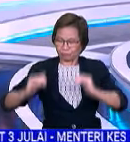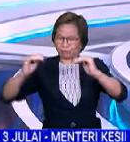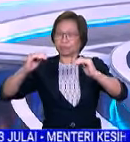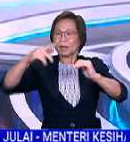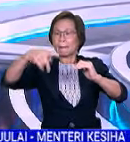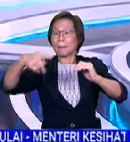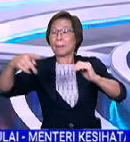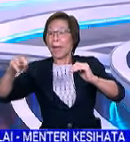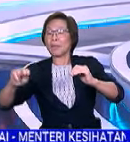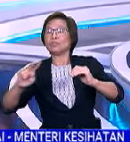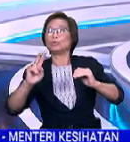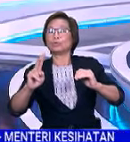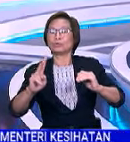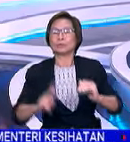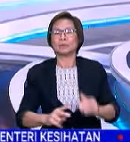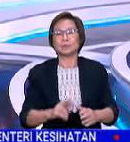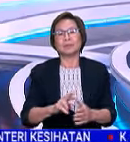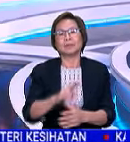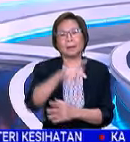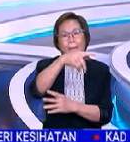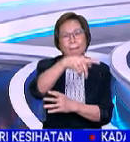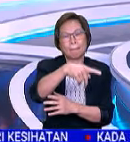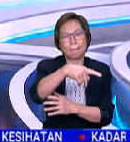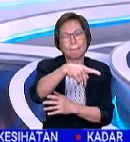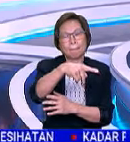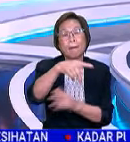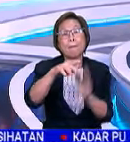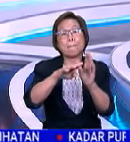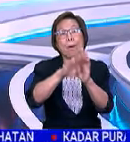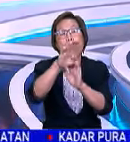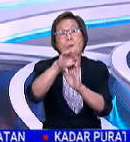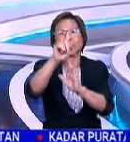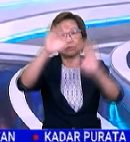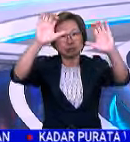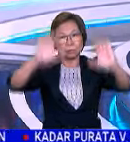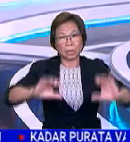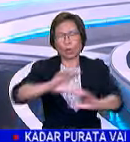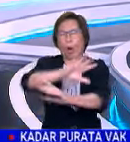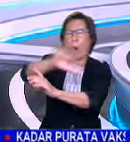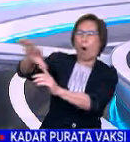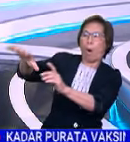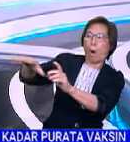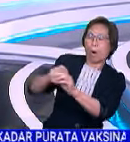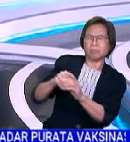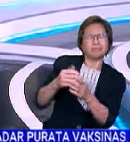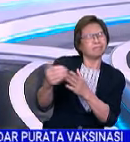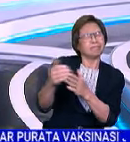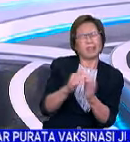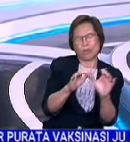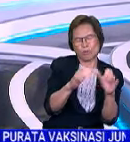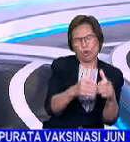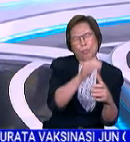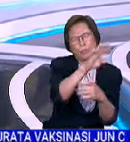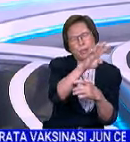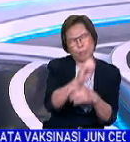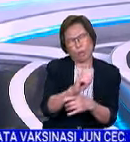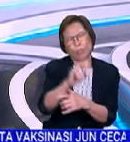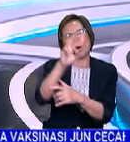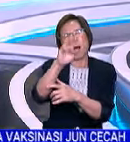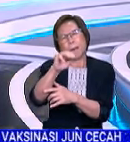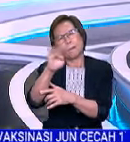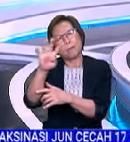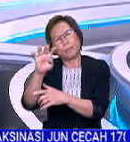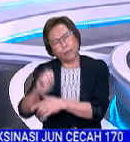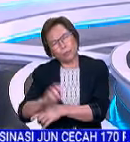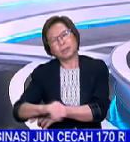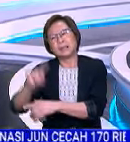Pakej perlindungan rakyat dan pemulihan ekonomi pemulih satu langkah menyeluruh tanpa mengira golongan B40,